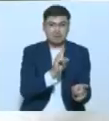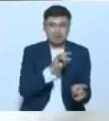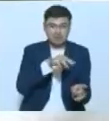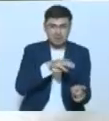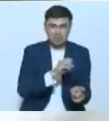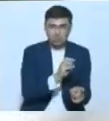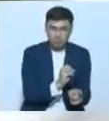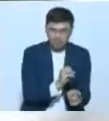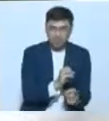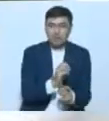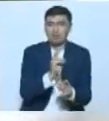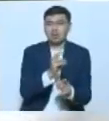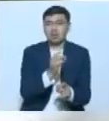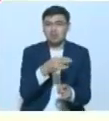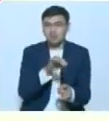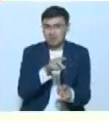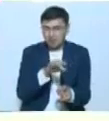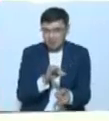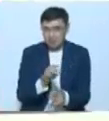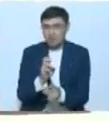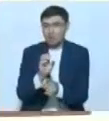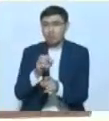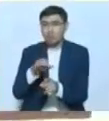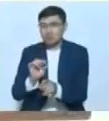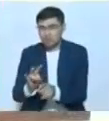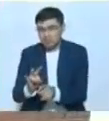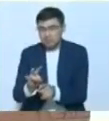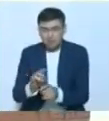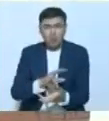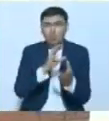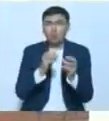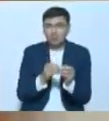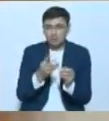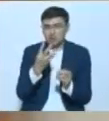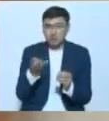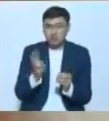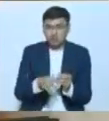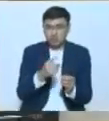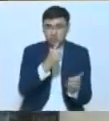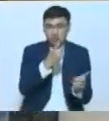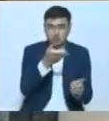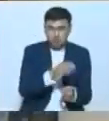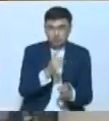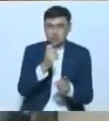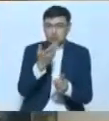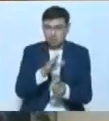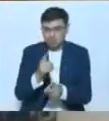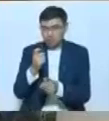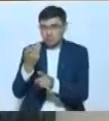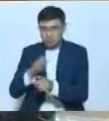Кендірлі, Бостан ауылдарындағы кітапханалар. Олардың барлығына 4 топтамадан 100 кітап табысталады.